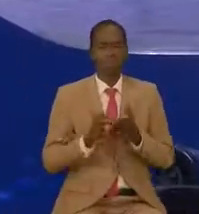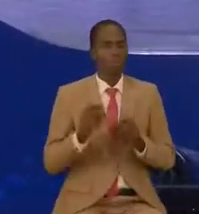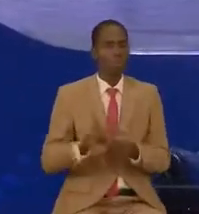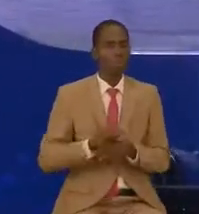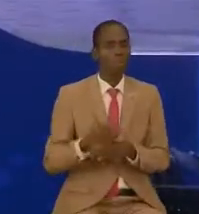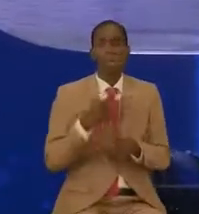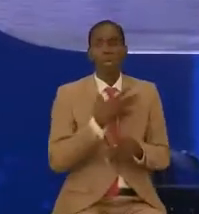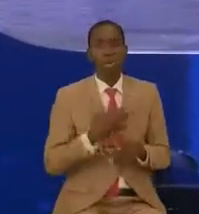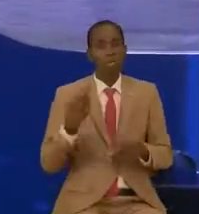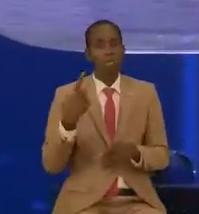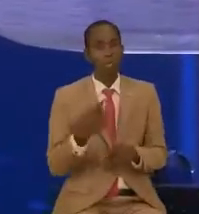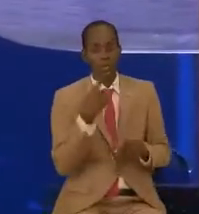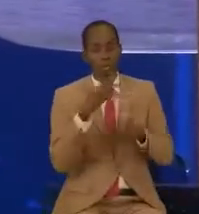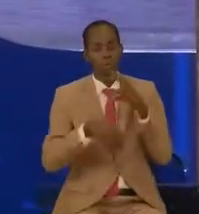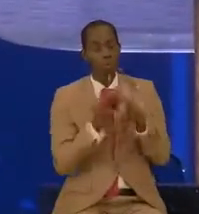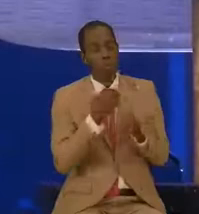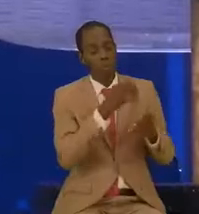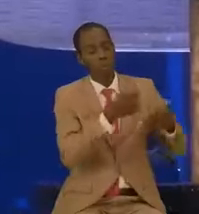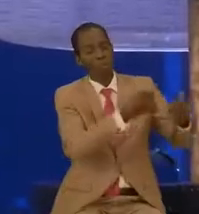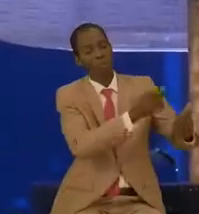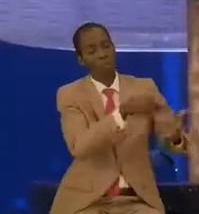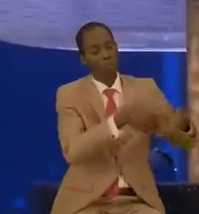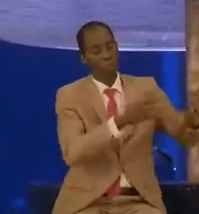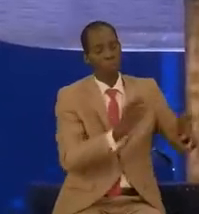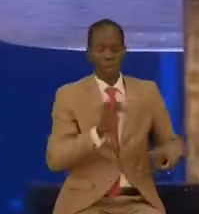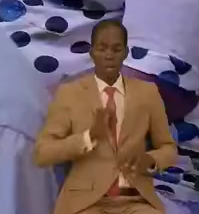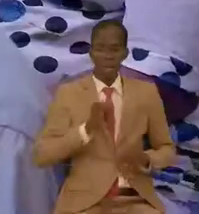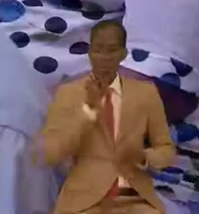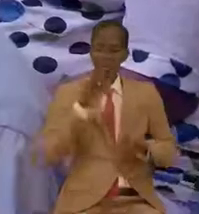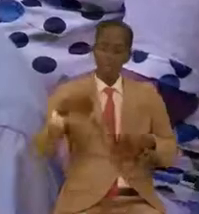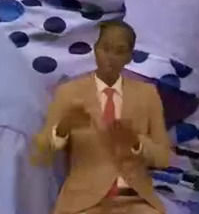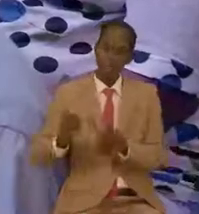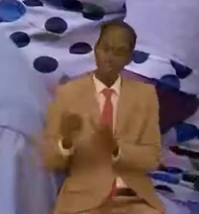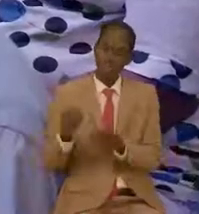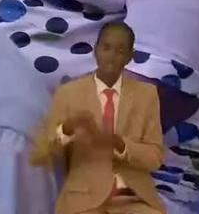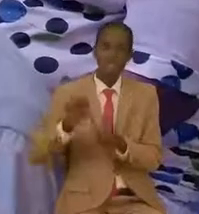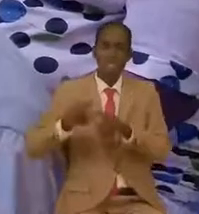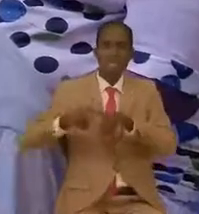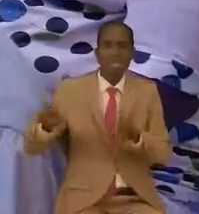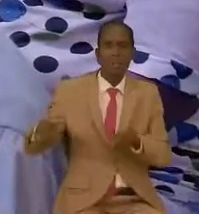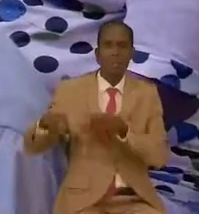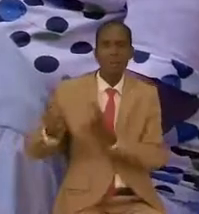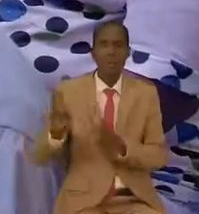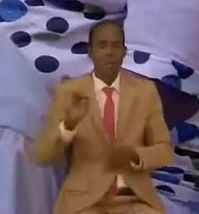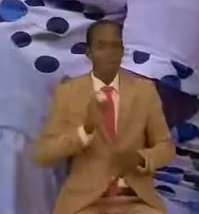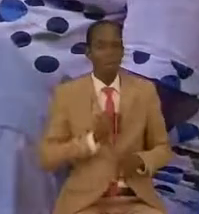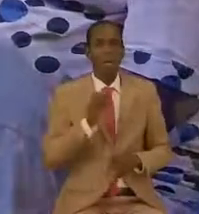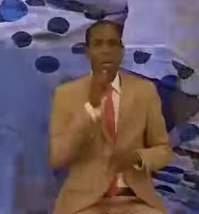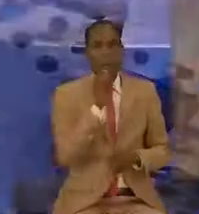je ne fais pas partie de leur système. Le monde dit, ils vont à cette direction. Moi, je prends la direction opposée.